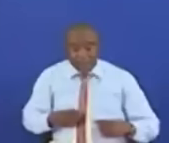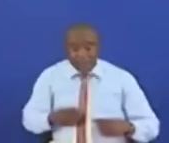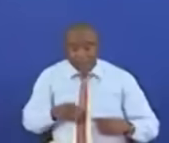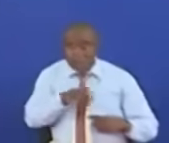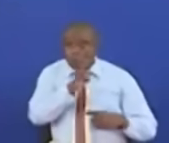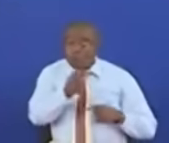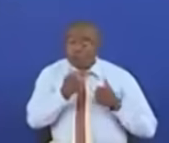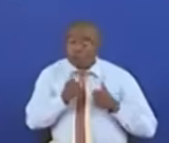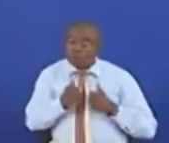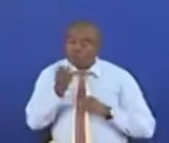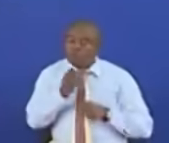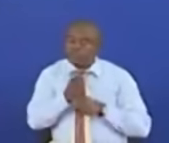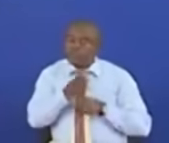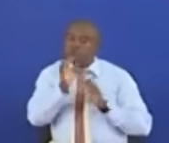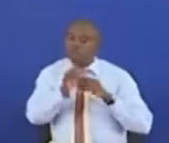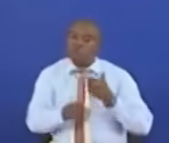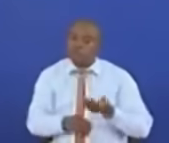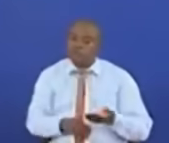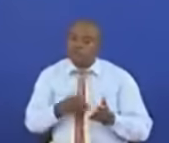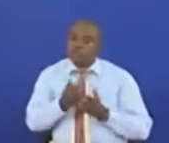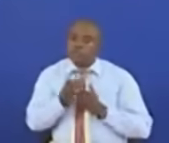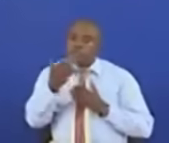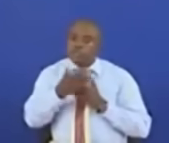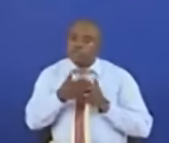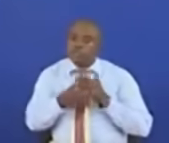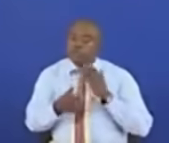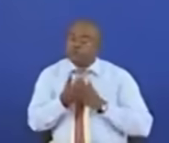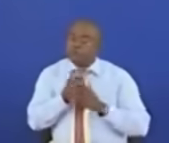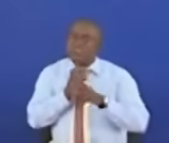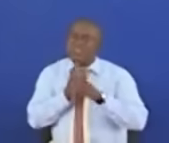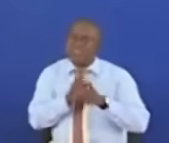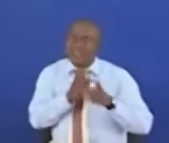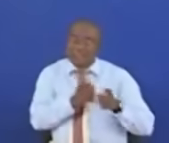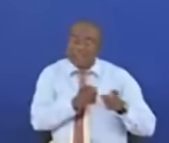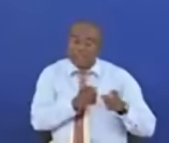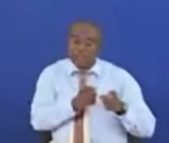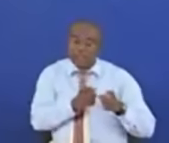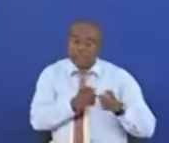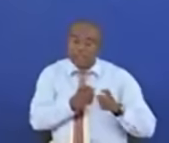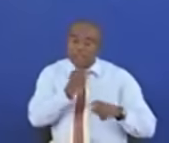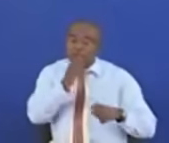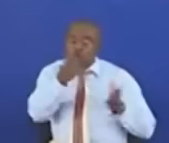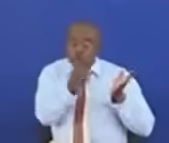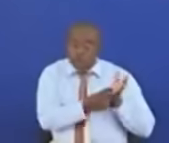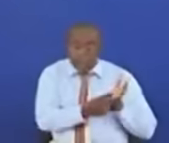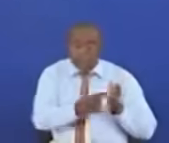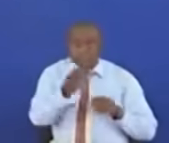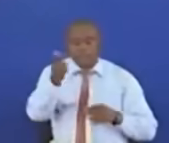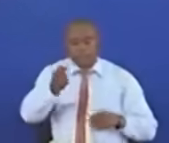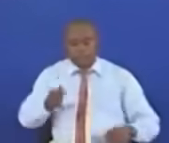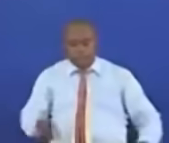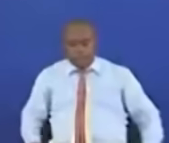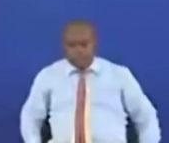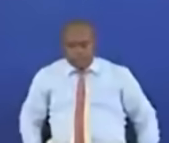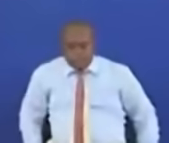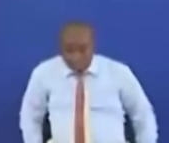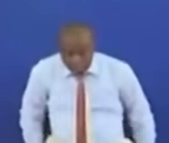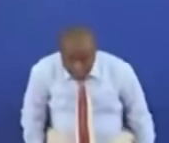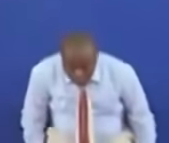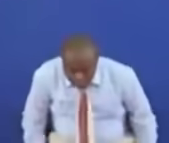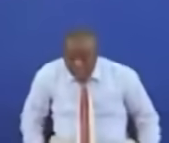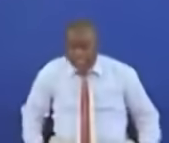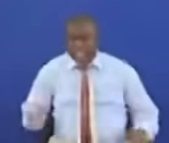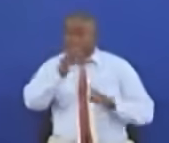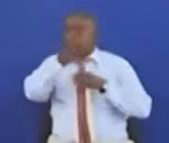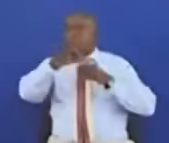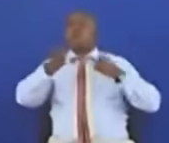haukutegemewa kufanyika kwa sababu nchi ilikuwa imetoka katika vita ya kupambana na nduli Idi Amin, na hali ya uchumi ni ngumu,